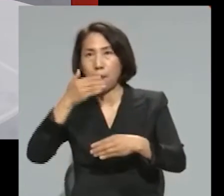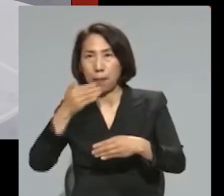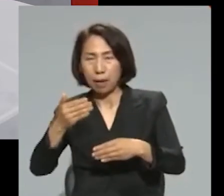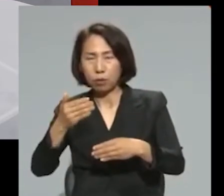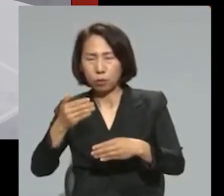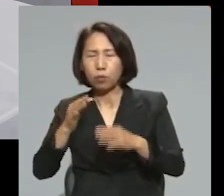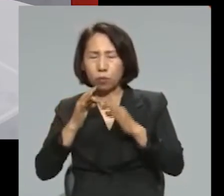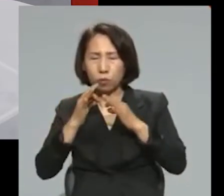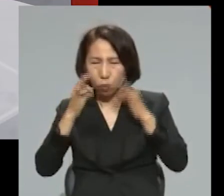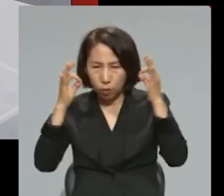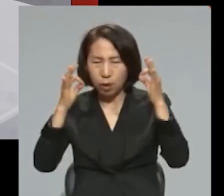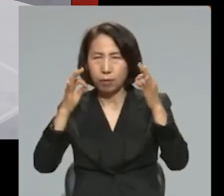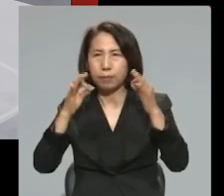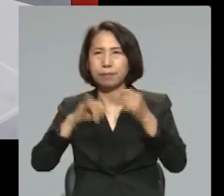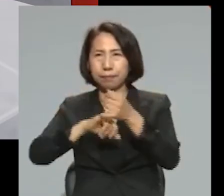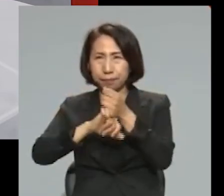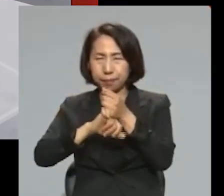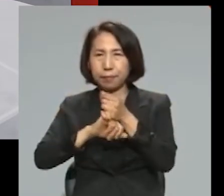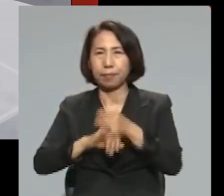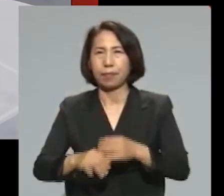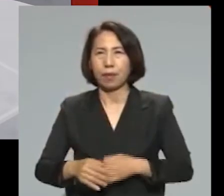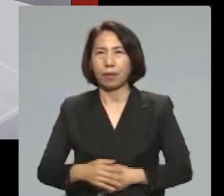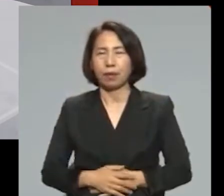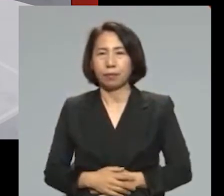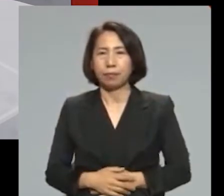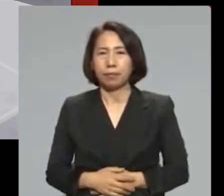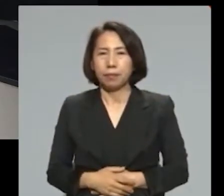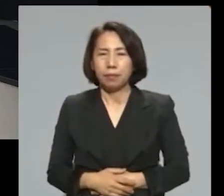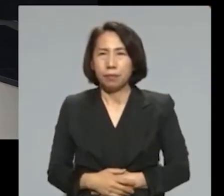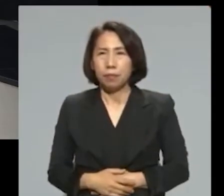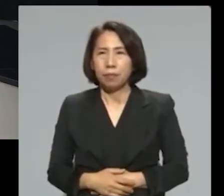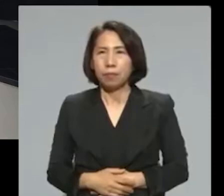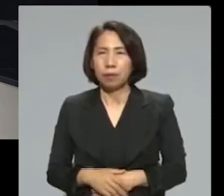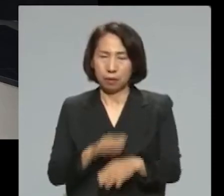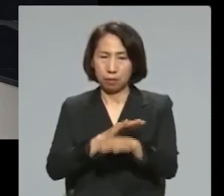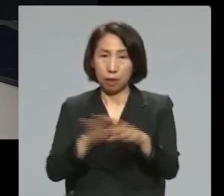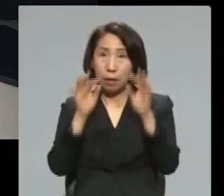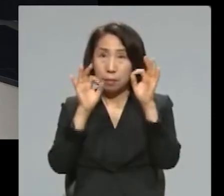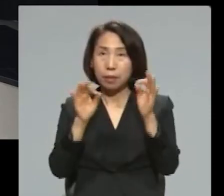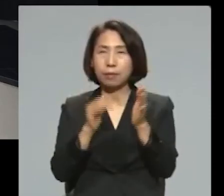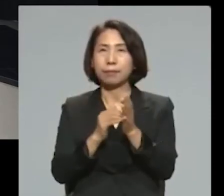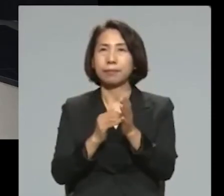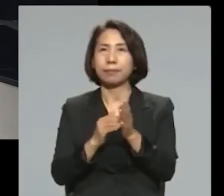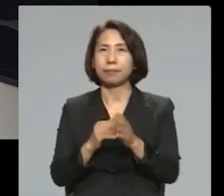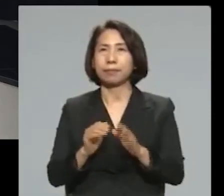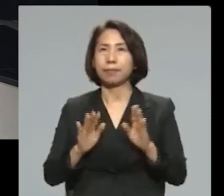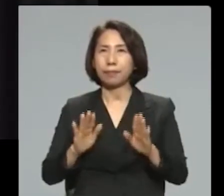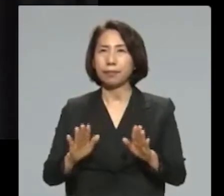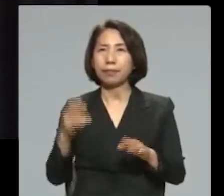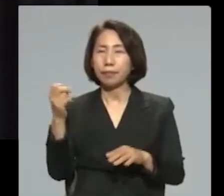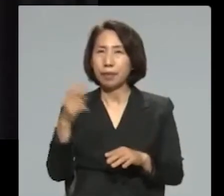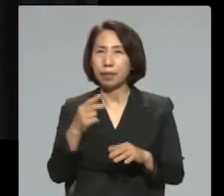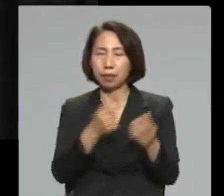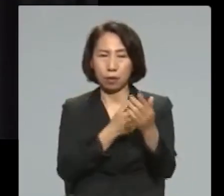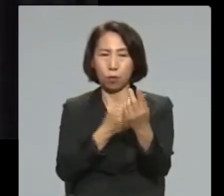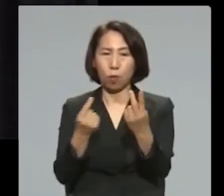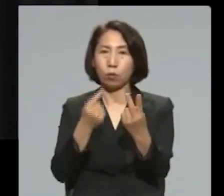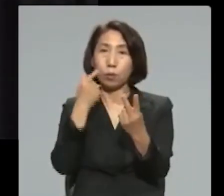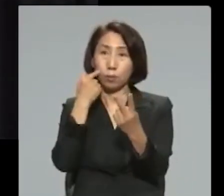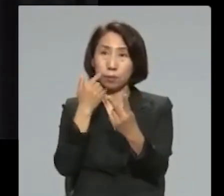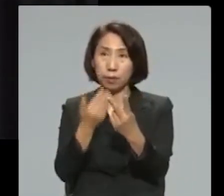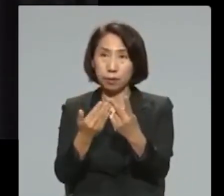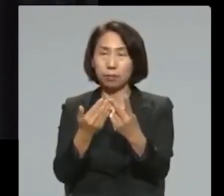수 있도록 최선을 다하겠습니다. 네, 잘 들었습니다. 네, 이번에 다시 공통